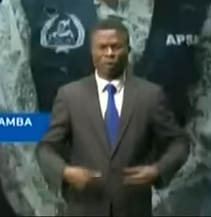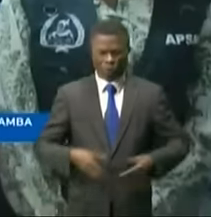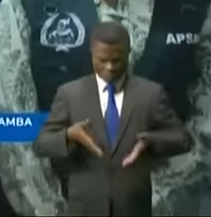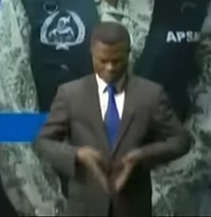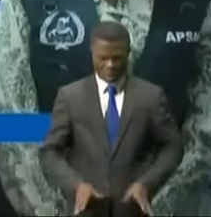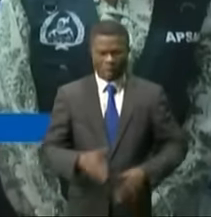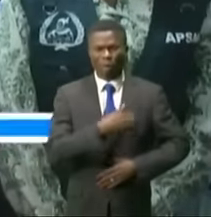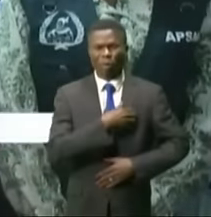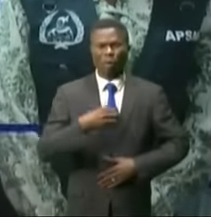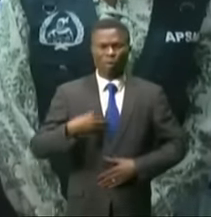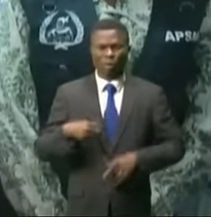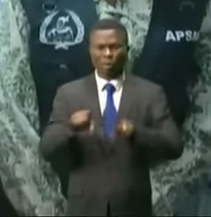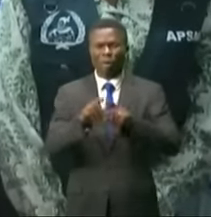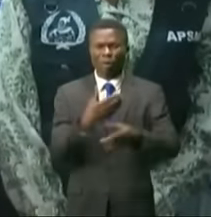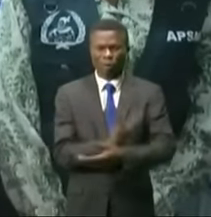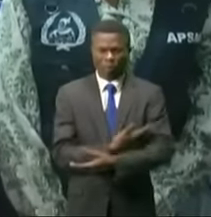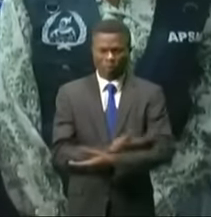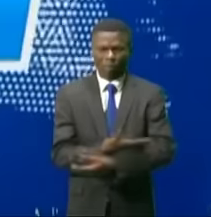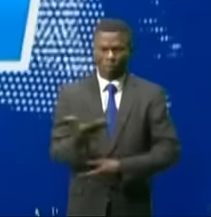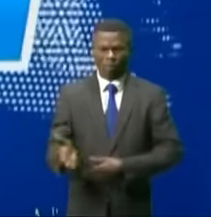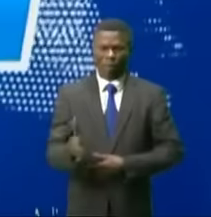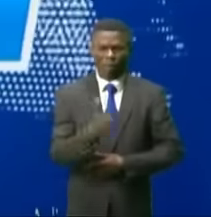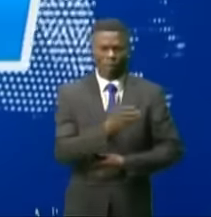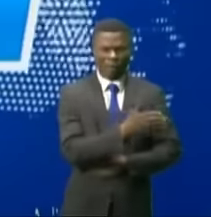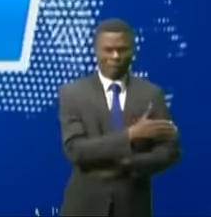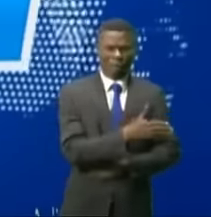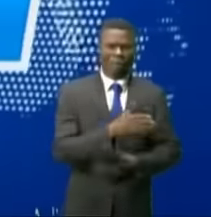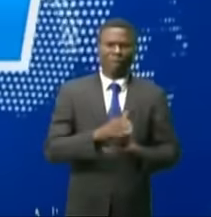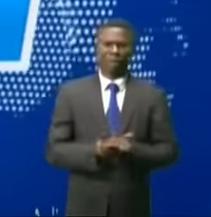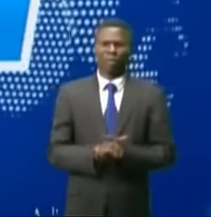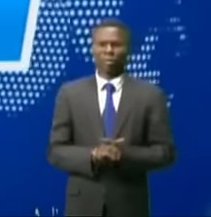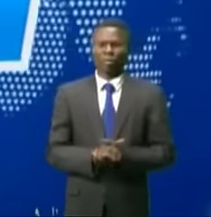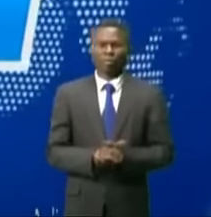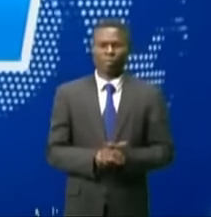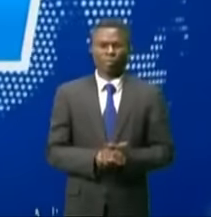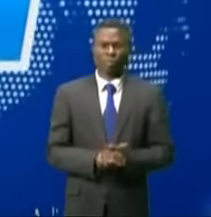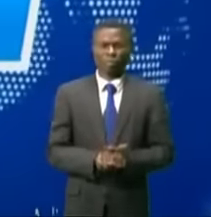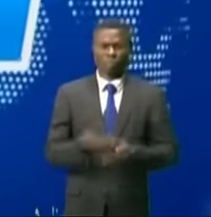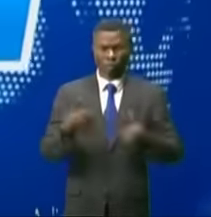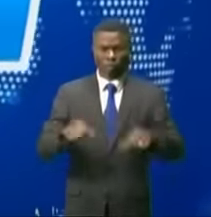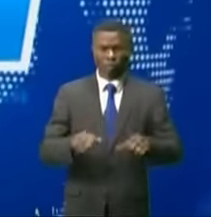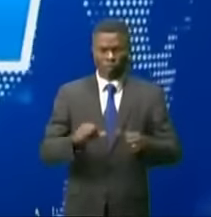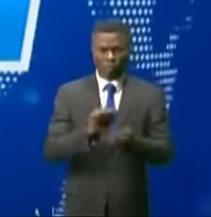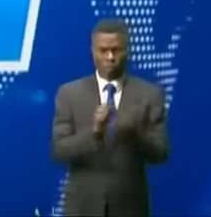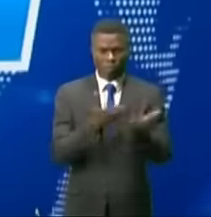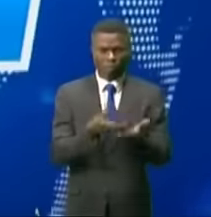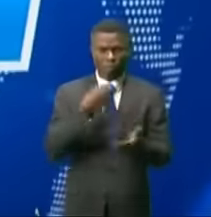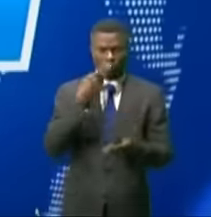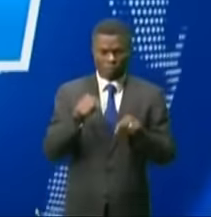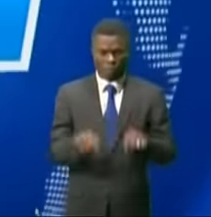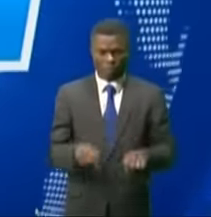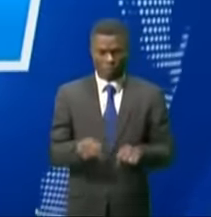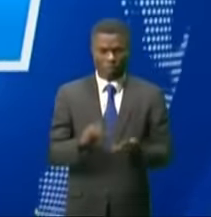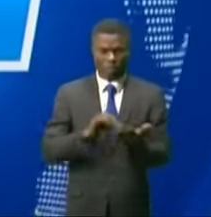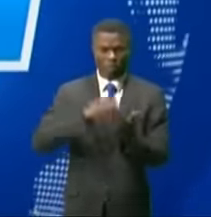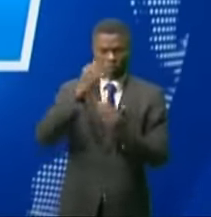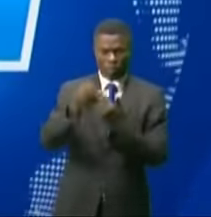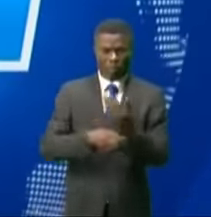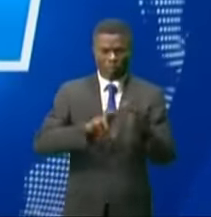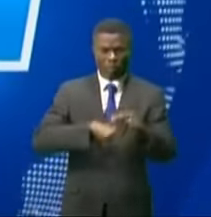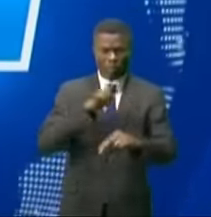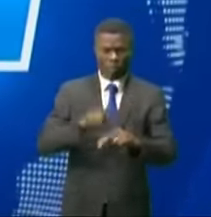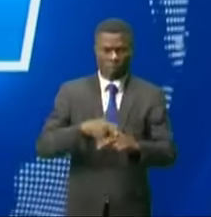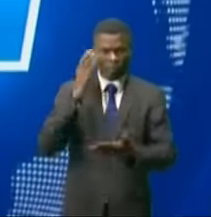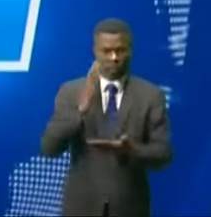reproduction octroyée par UNFPA en particulier. Restons toujours dans ce chapitre pour parler cette fois du programme national de